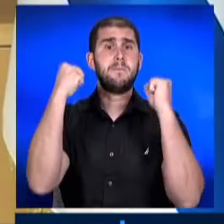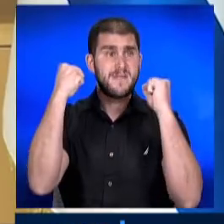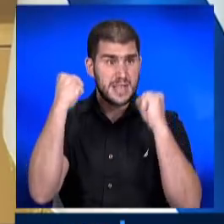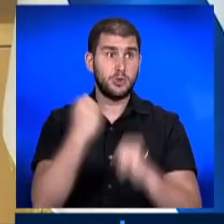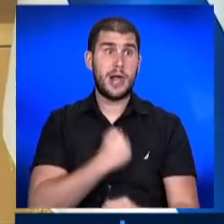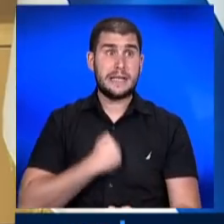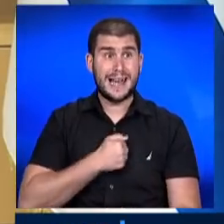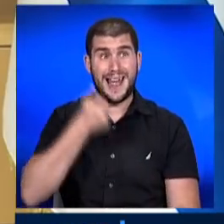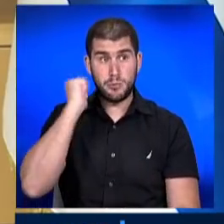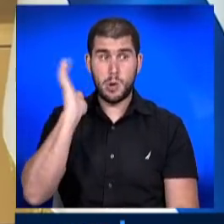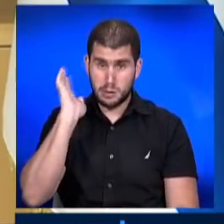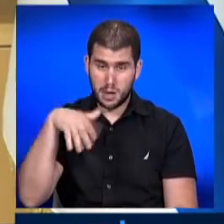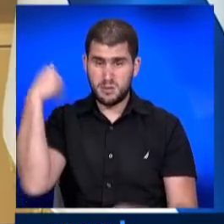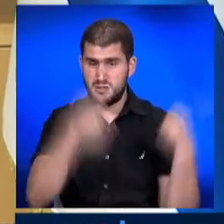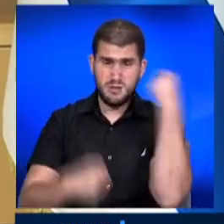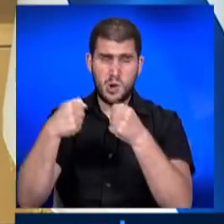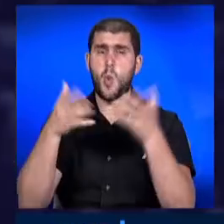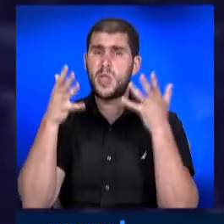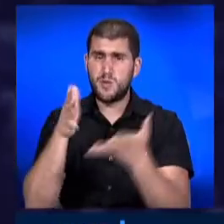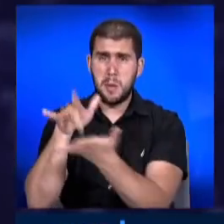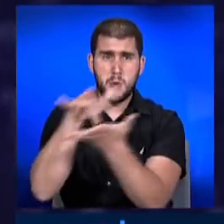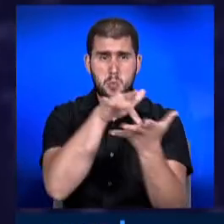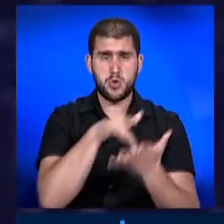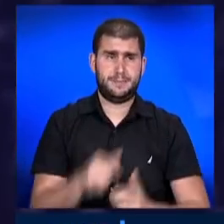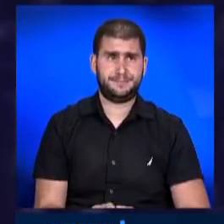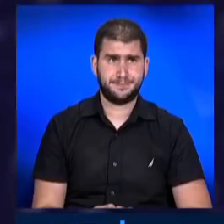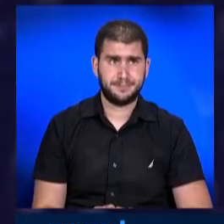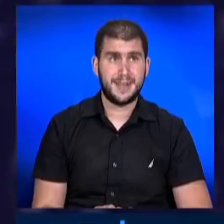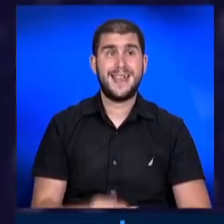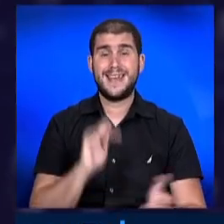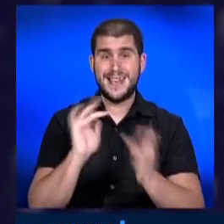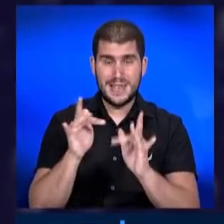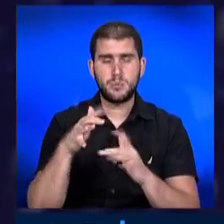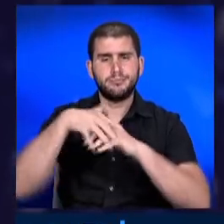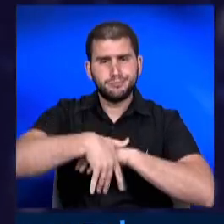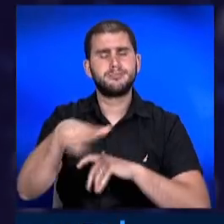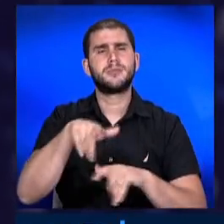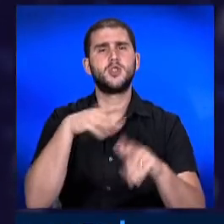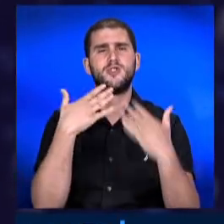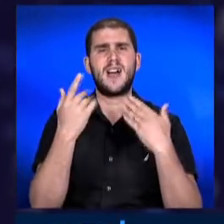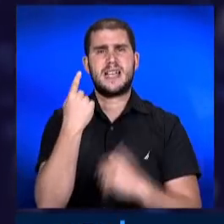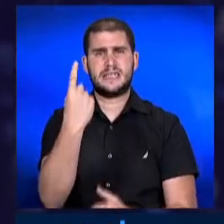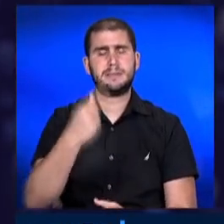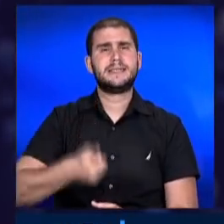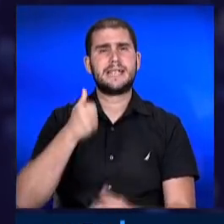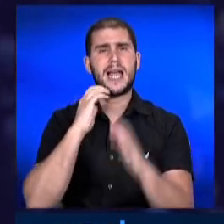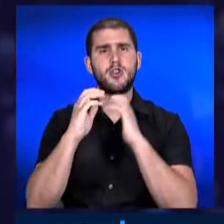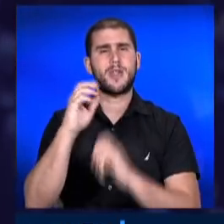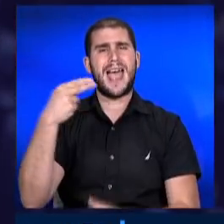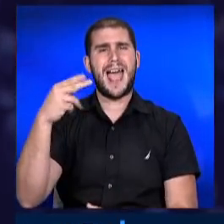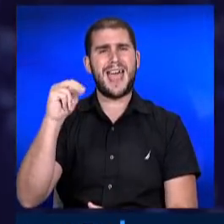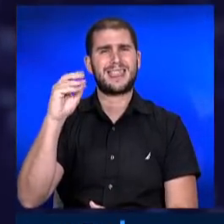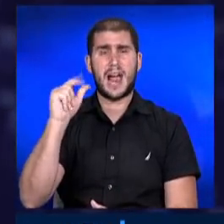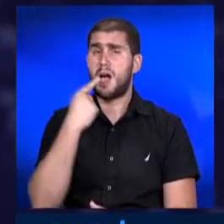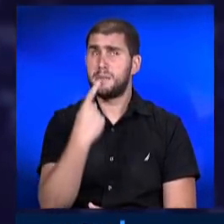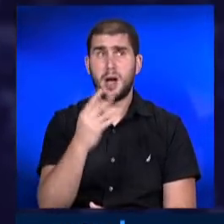גם אתמול הותקפו במספר מוקדים. העימות הזה זלג לתוך הישיבה עצמה. שר התקשורת יועז הנדל אמר, גם